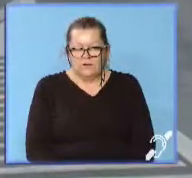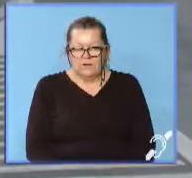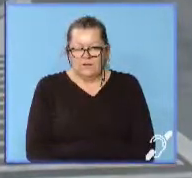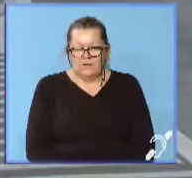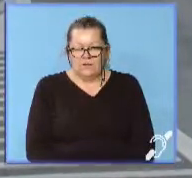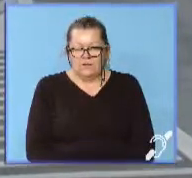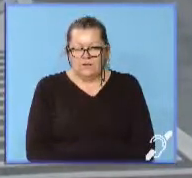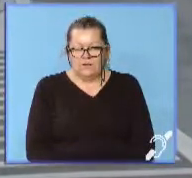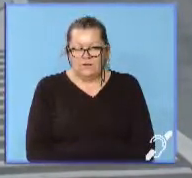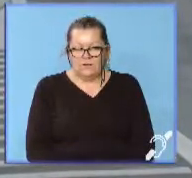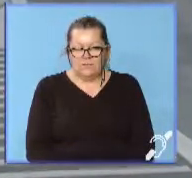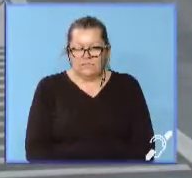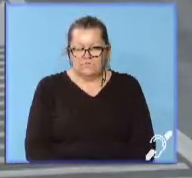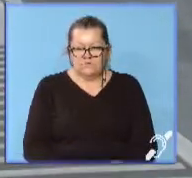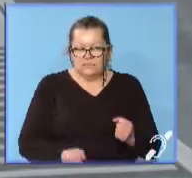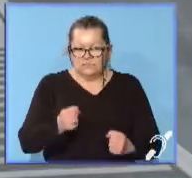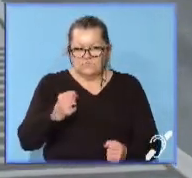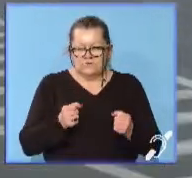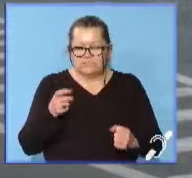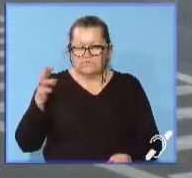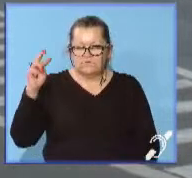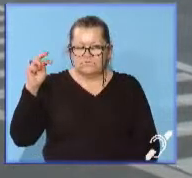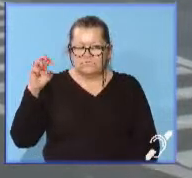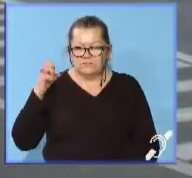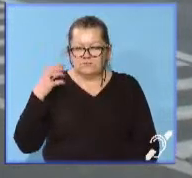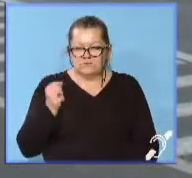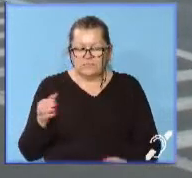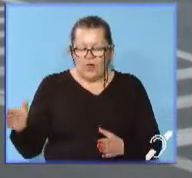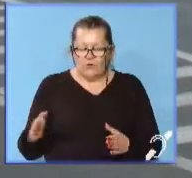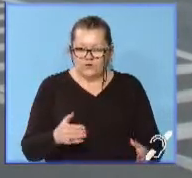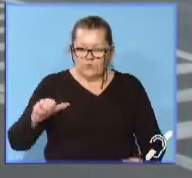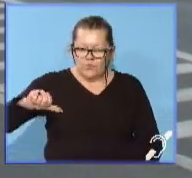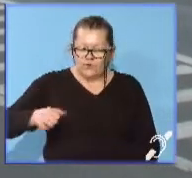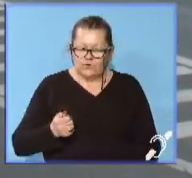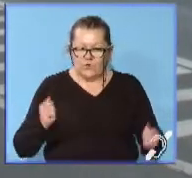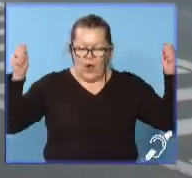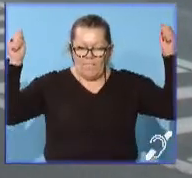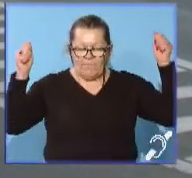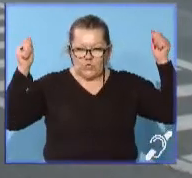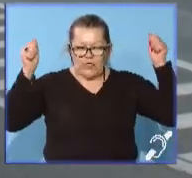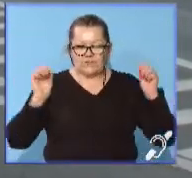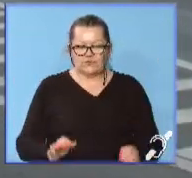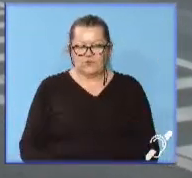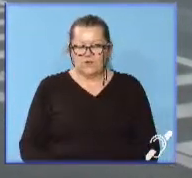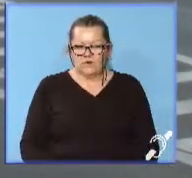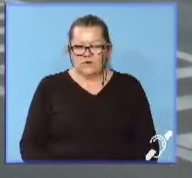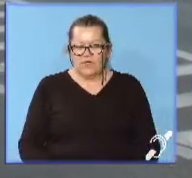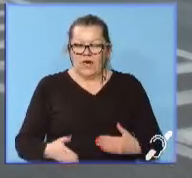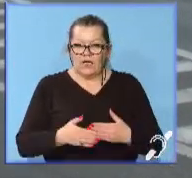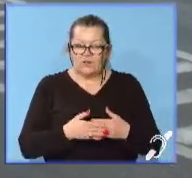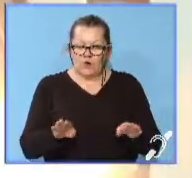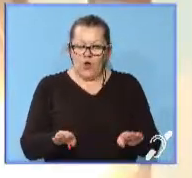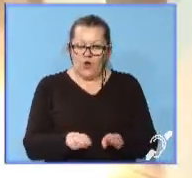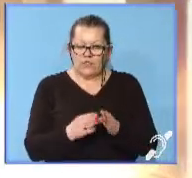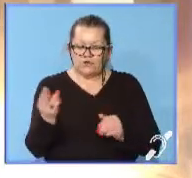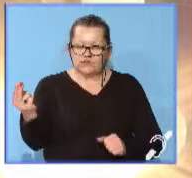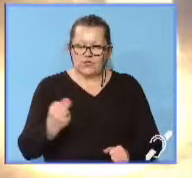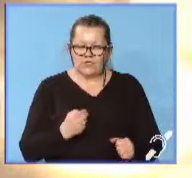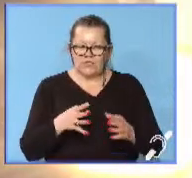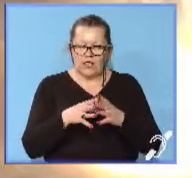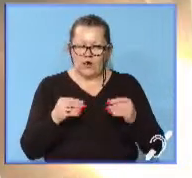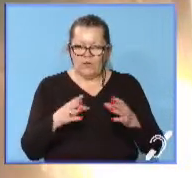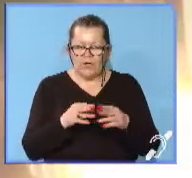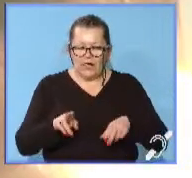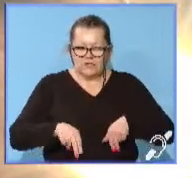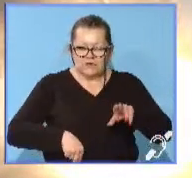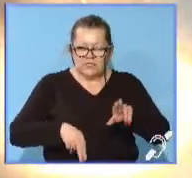ediției transportatorii și fermierii din Oltenia au reluat în această dimineață protestele solidari cu ceilalți colegi din țară